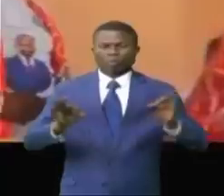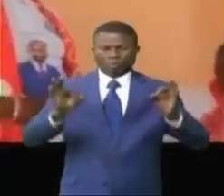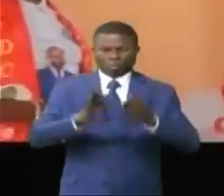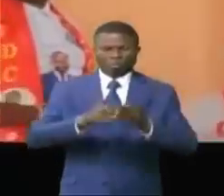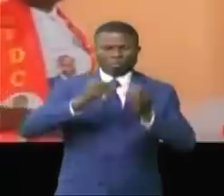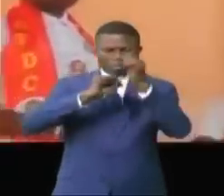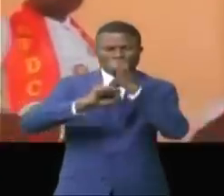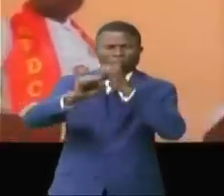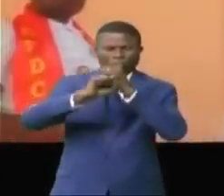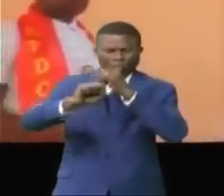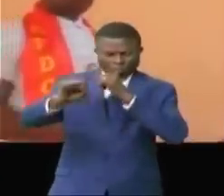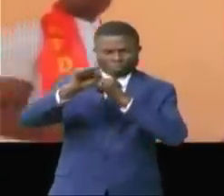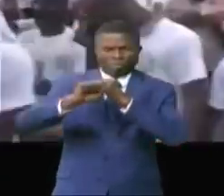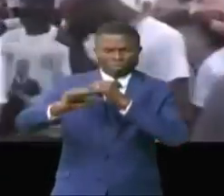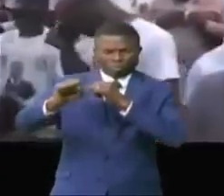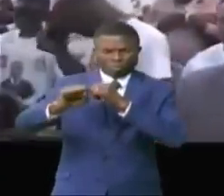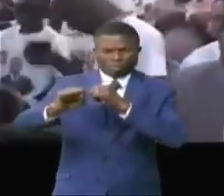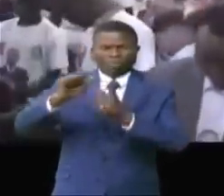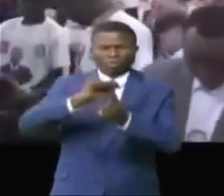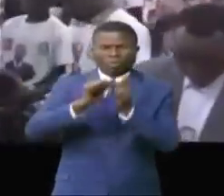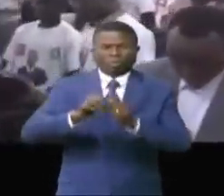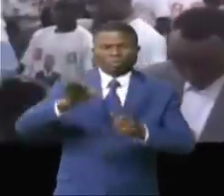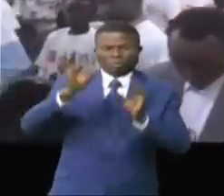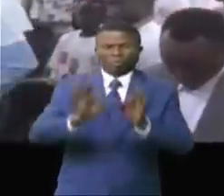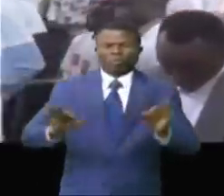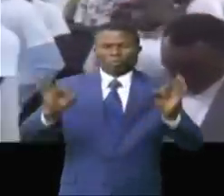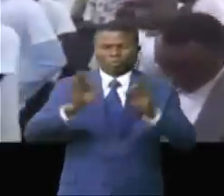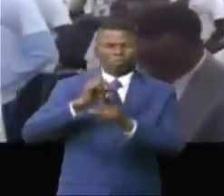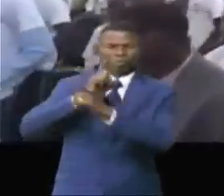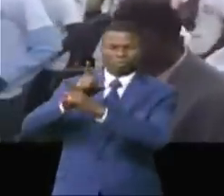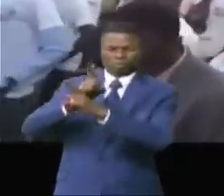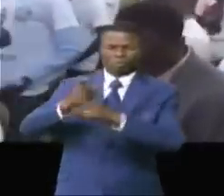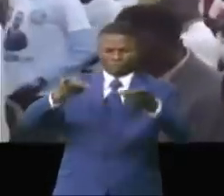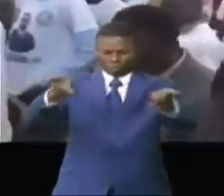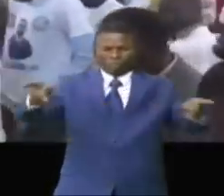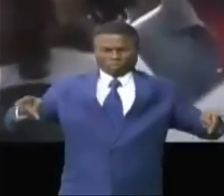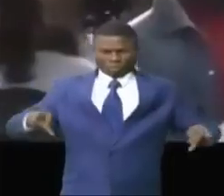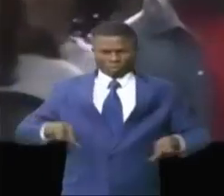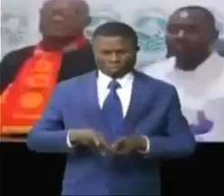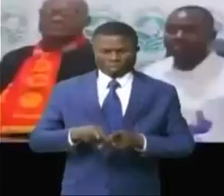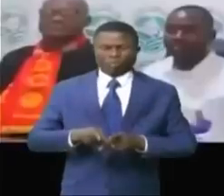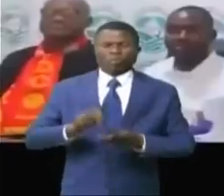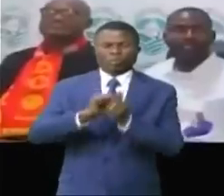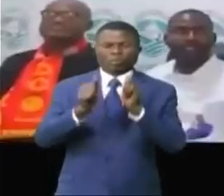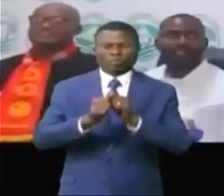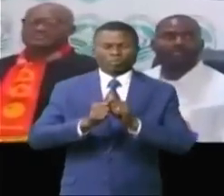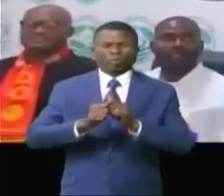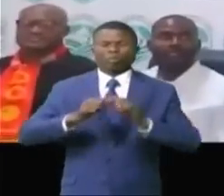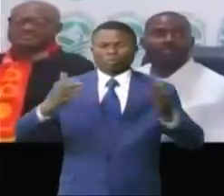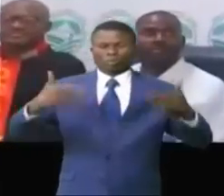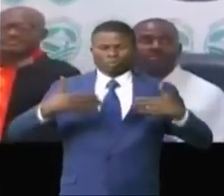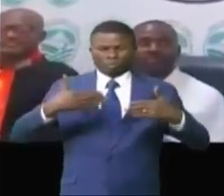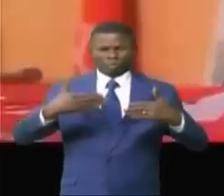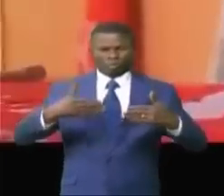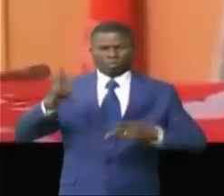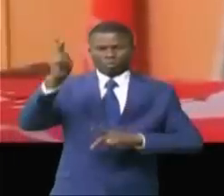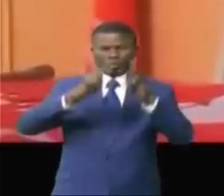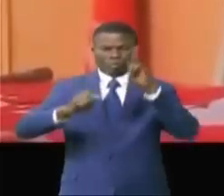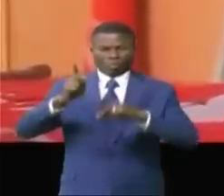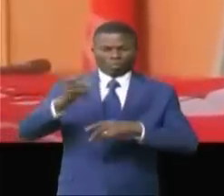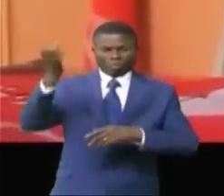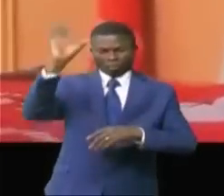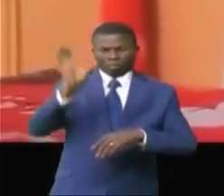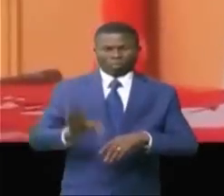campagne de sensibilisation sur le bien fondé de la protection de l'environnement et de l'écosystème. Surnommé par la population de